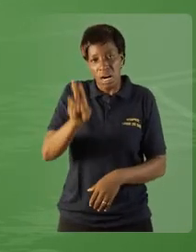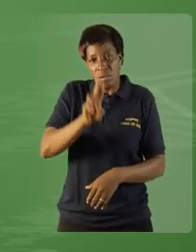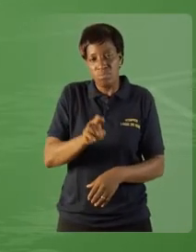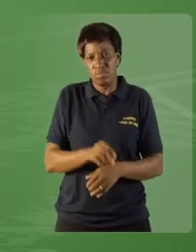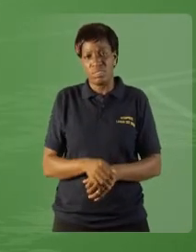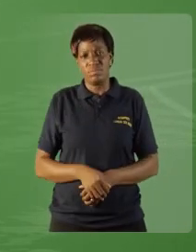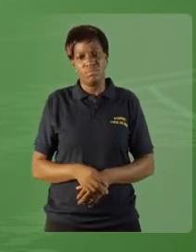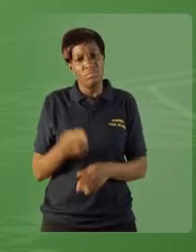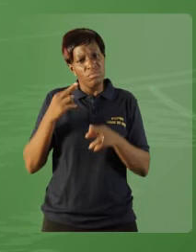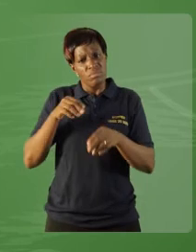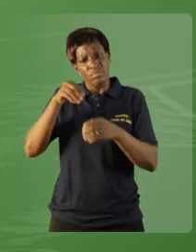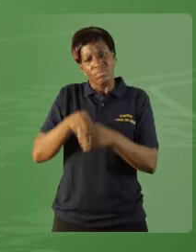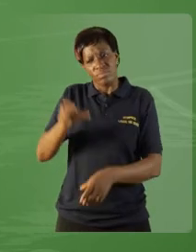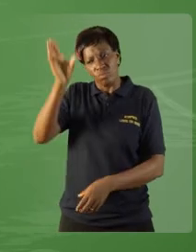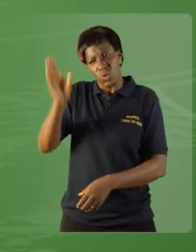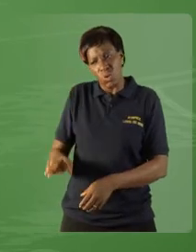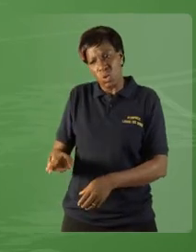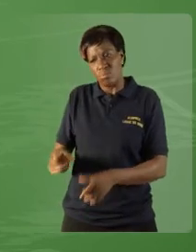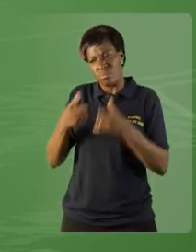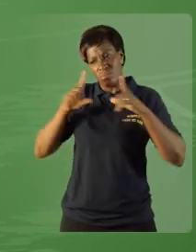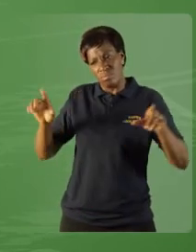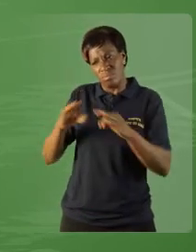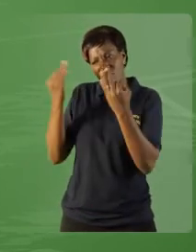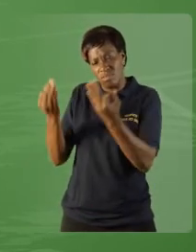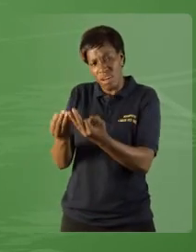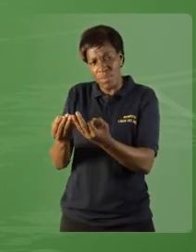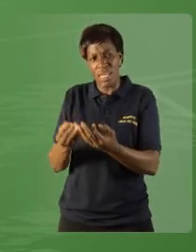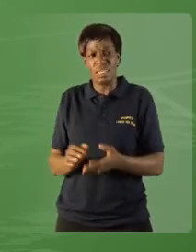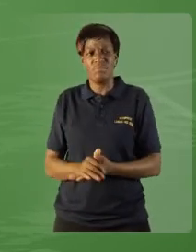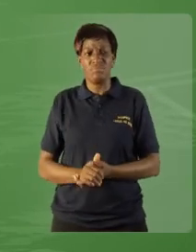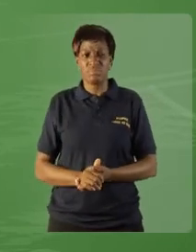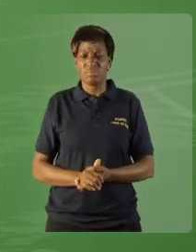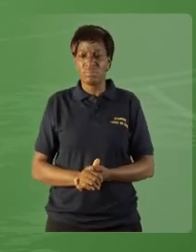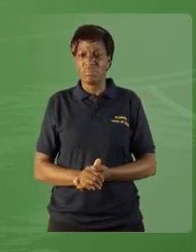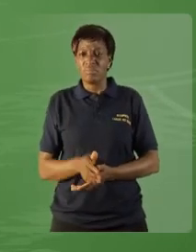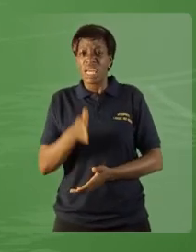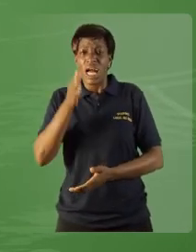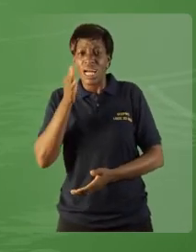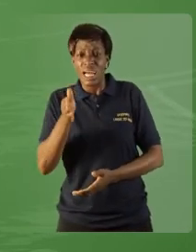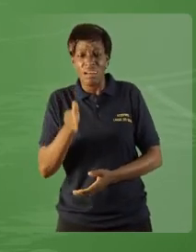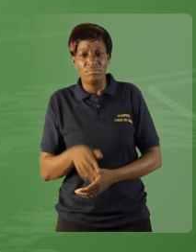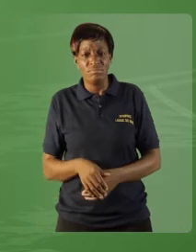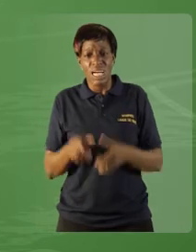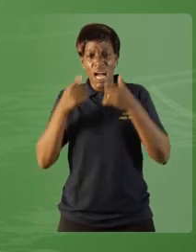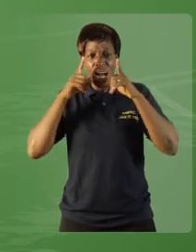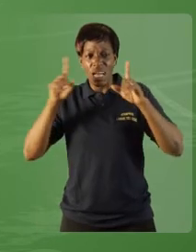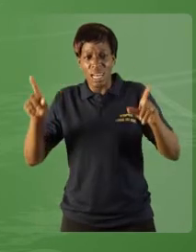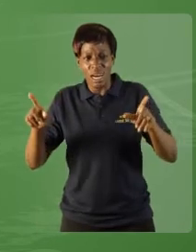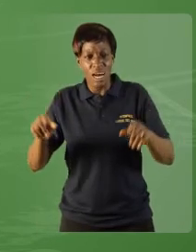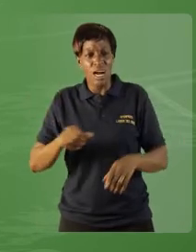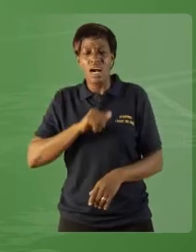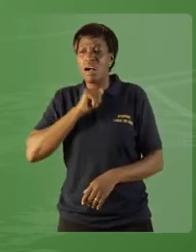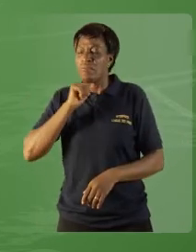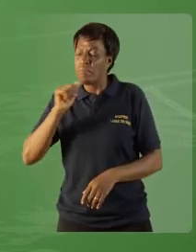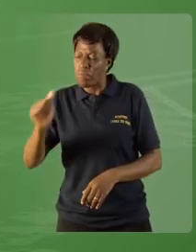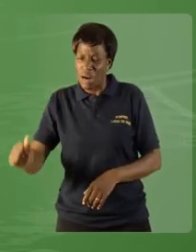nous remarquons que le registre familier est caractérisé par le fait que nous avons un langage qui n'est pas